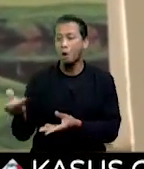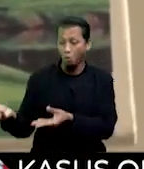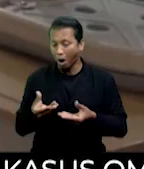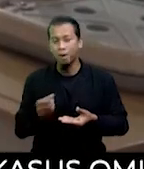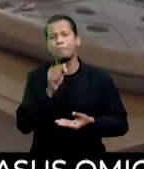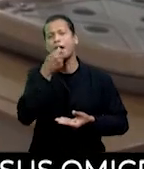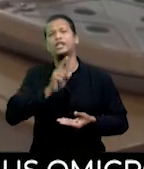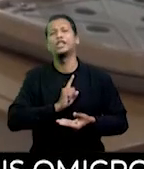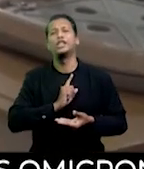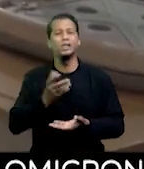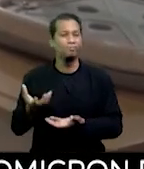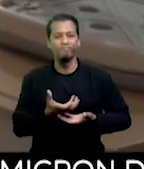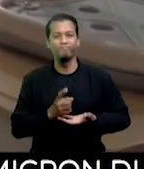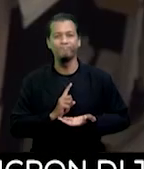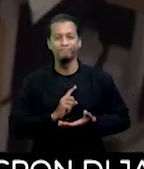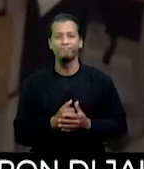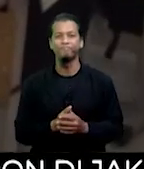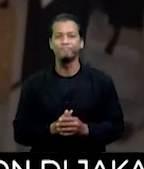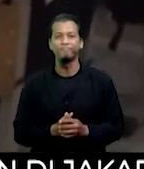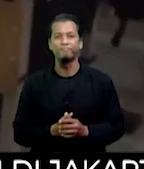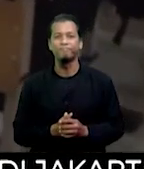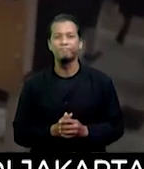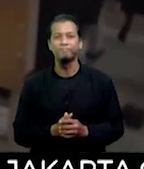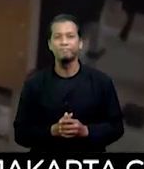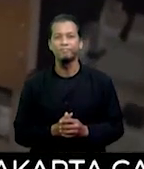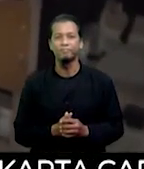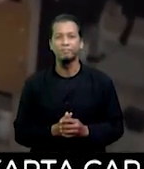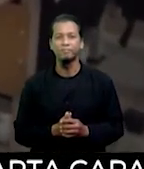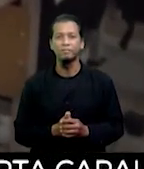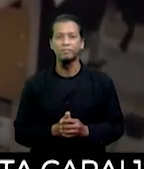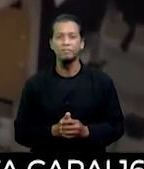Dari Surabaya dan Mojokerto, Jawa Timur, tim kontributor iNews melaporkan.